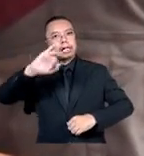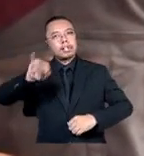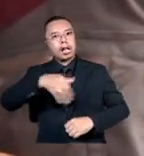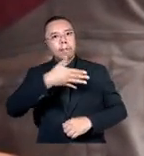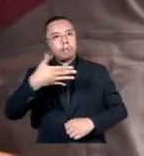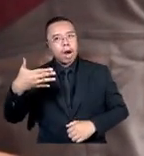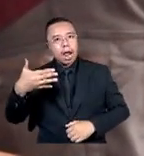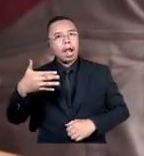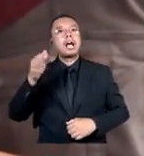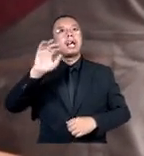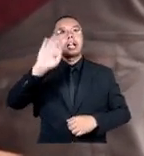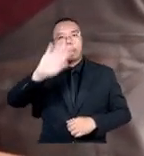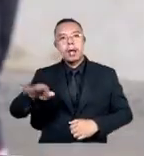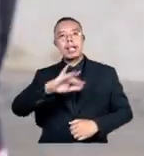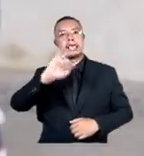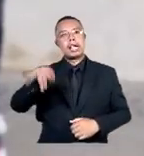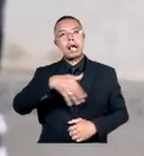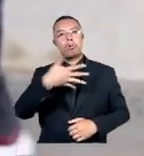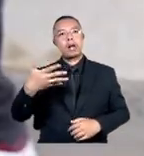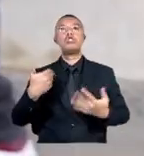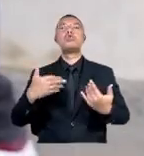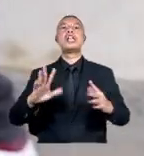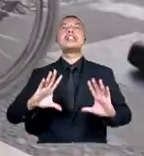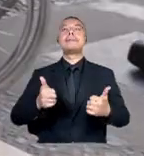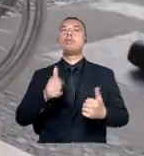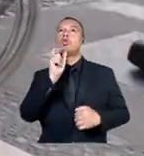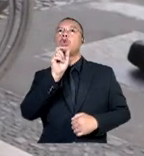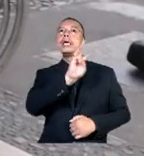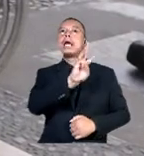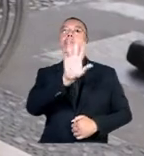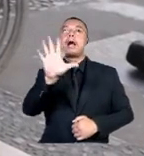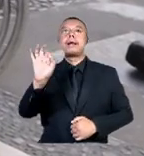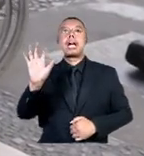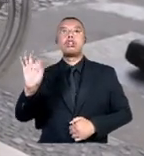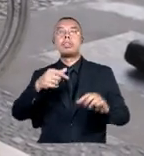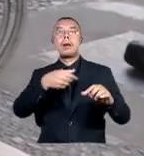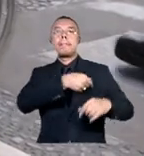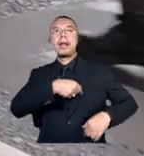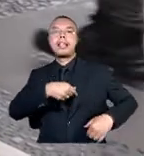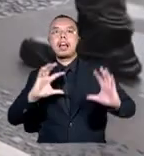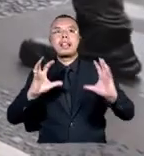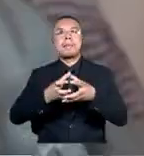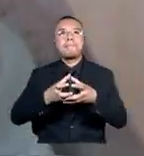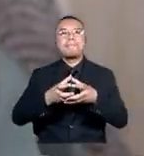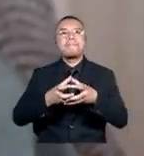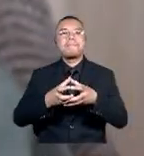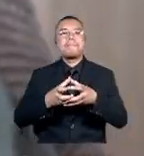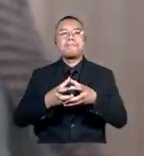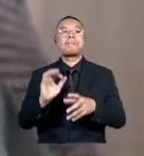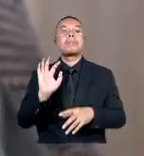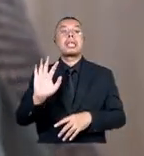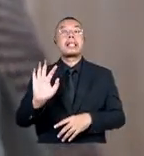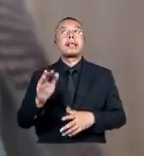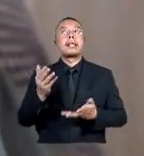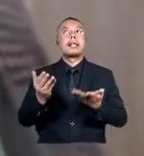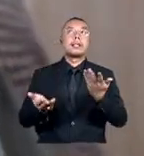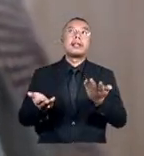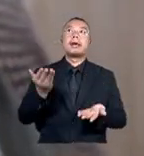telah disiapkan untuk menampung 3.500 atlet dan official pada Peparnas nanti.